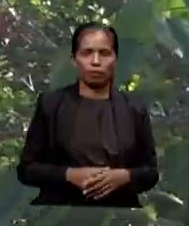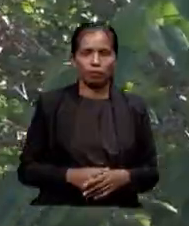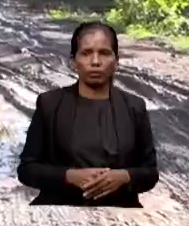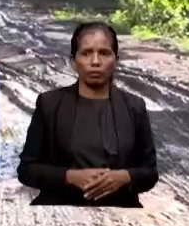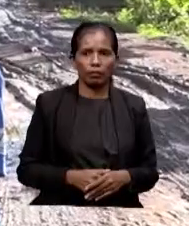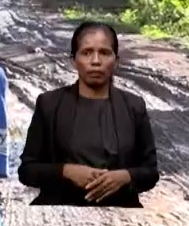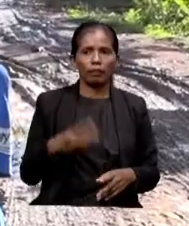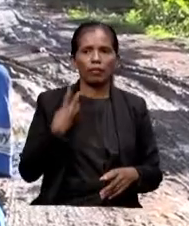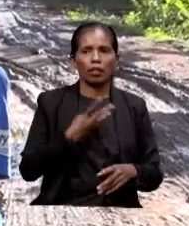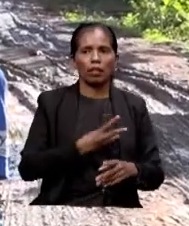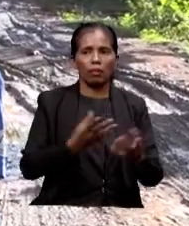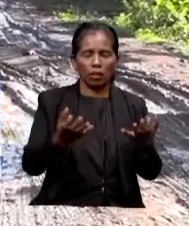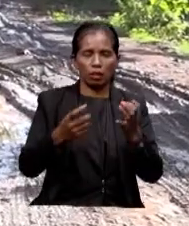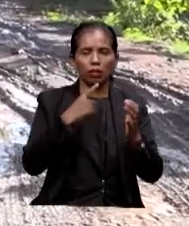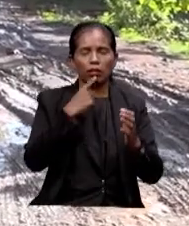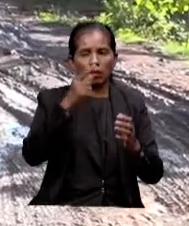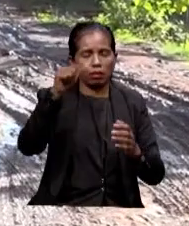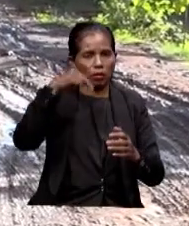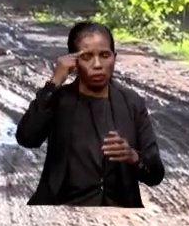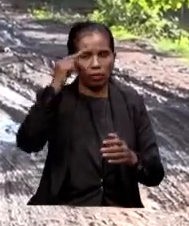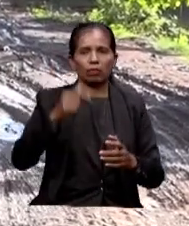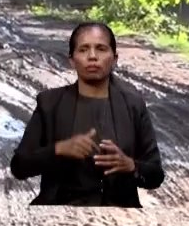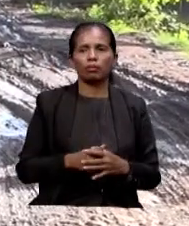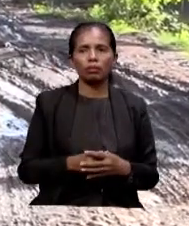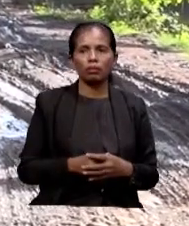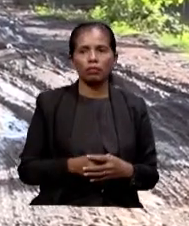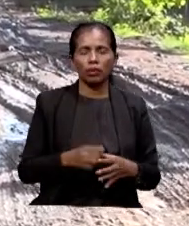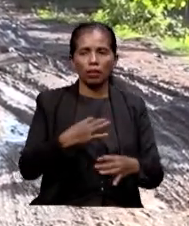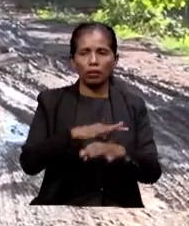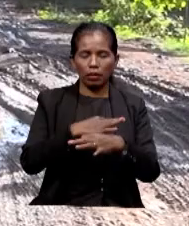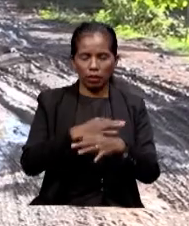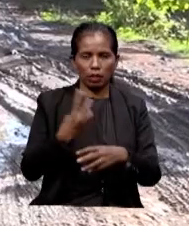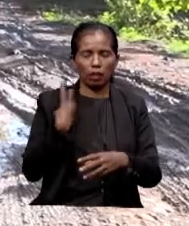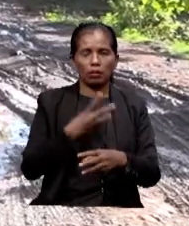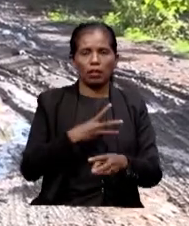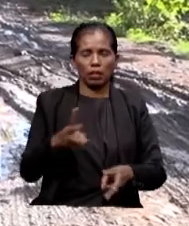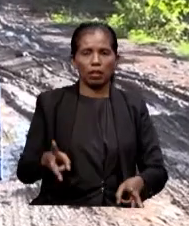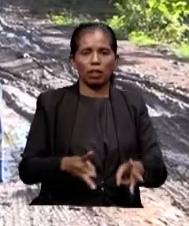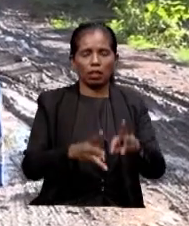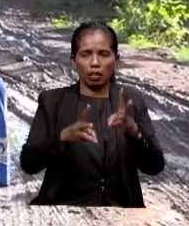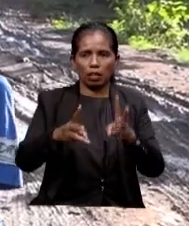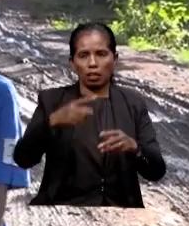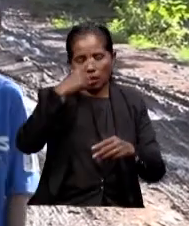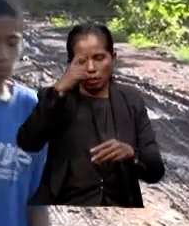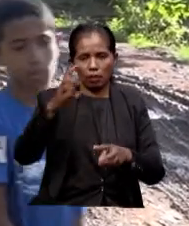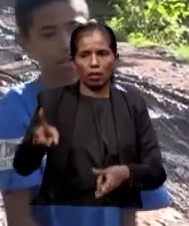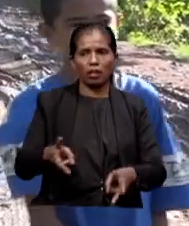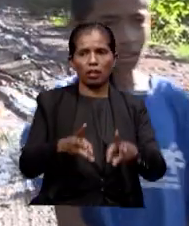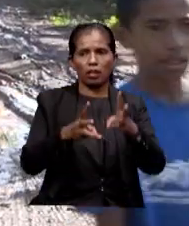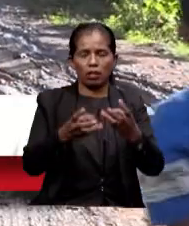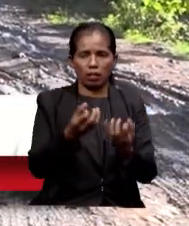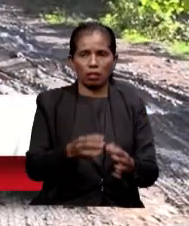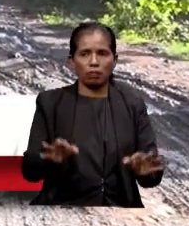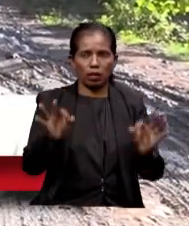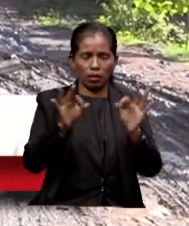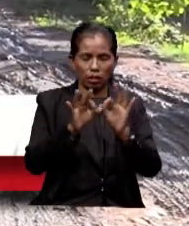Ame karak rekomen ba governo at hadia amnia dalan. Tam dalan né sai dalan importante pes